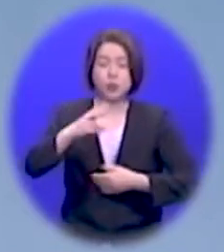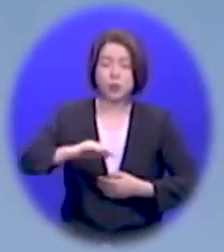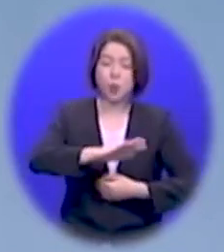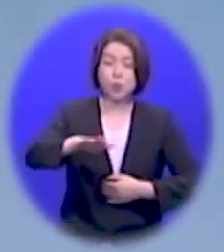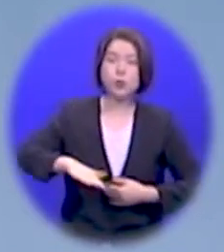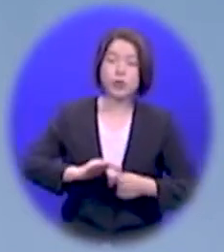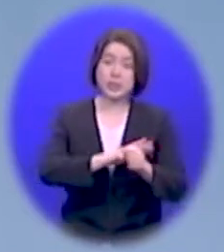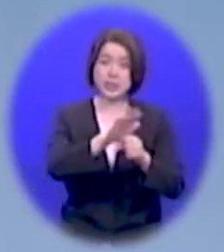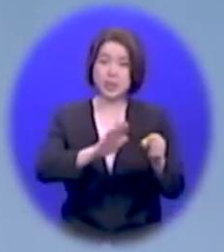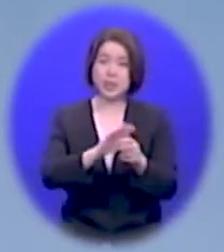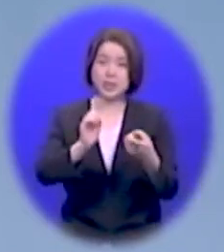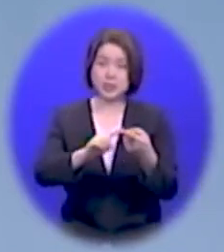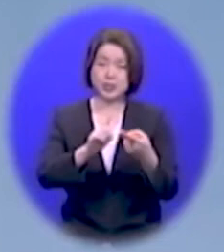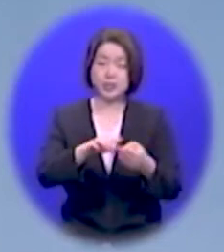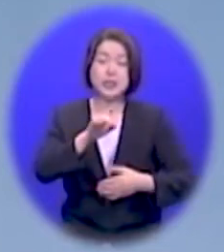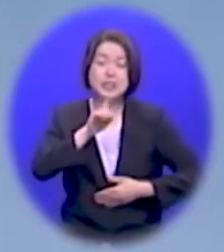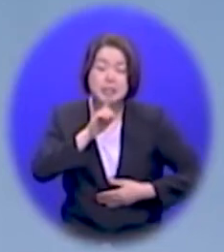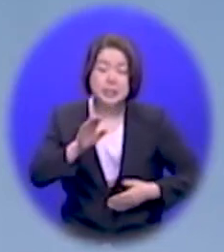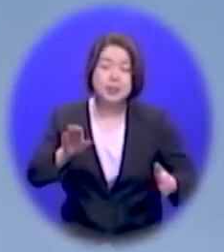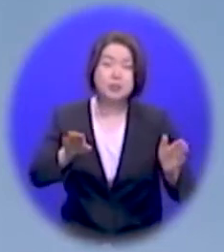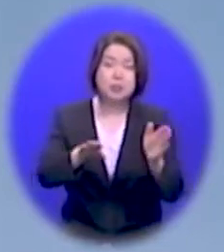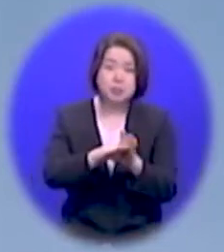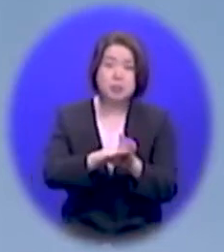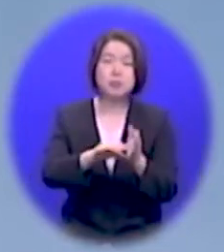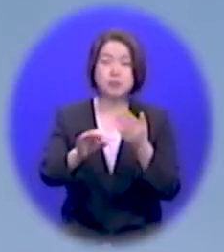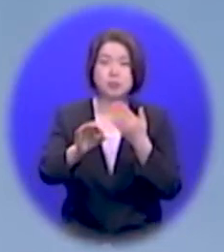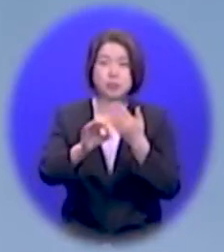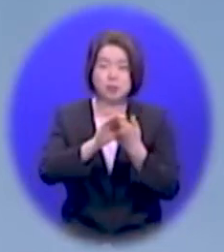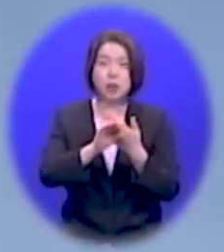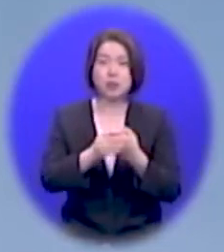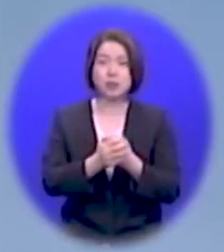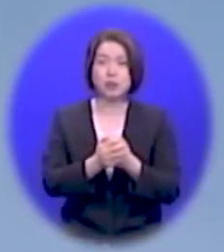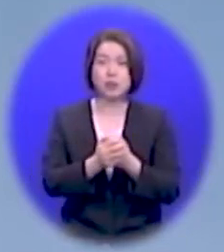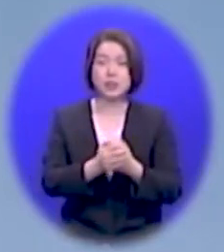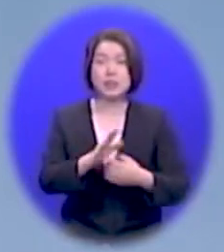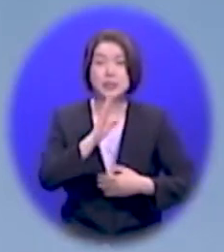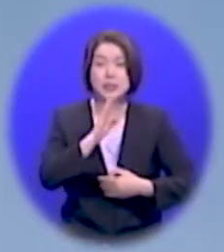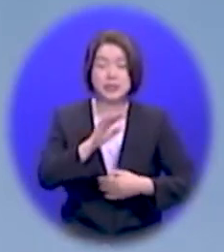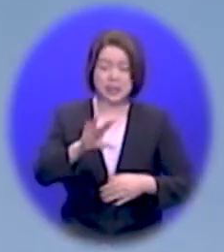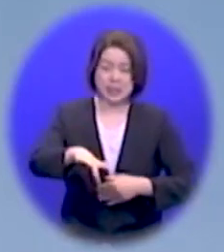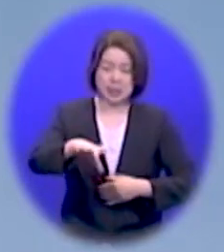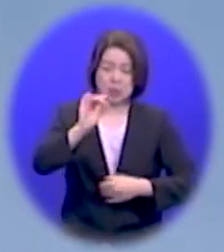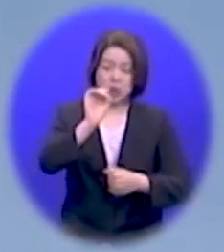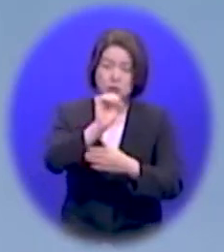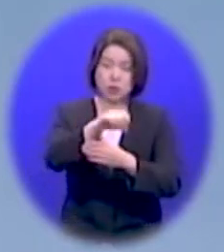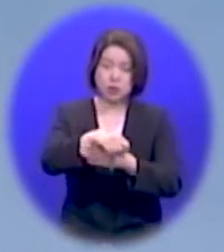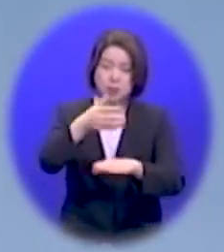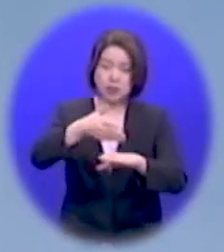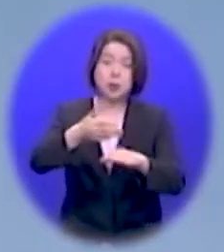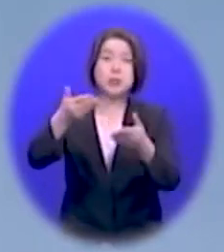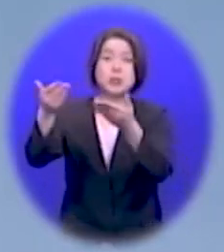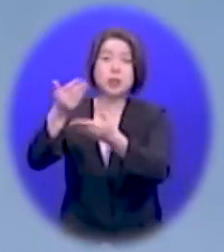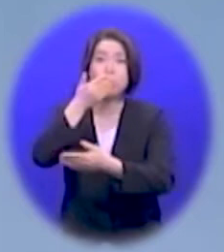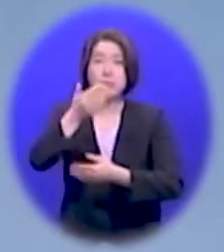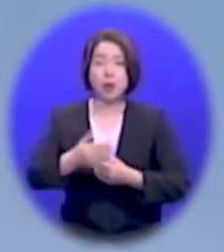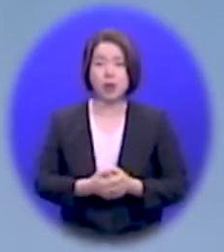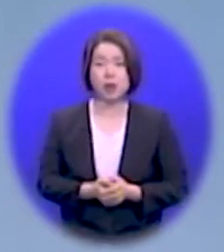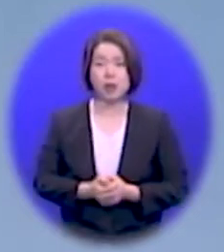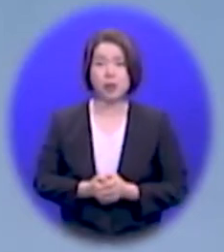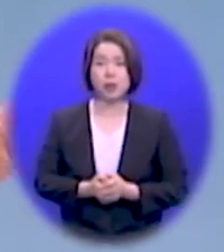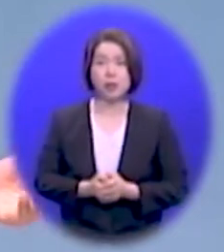사랑하신다는 것이 진짜 믿어 지면 그러면 첫 열매 감사를 드리게 되는 것이고